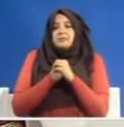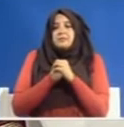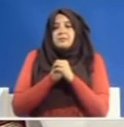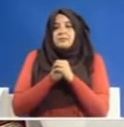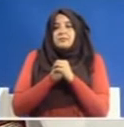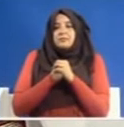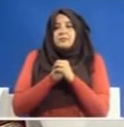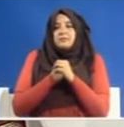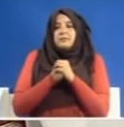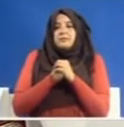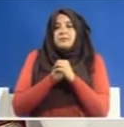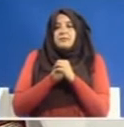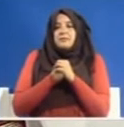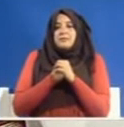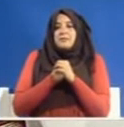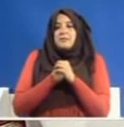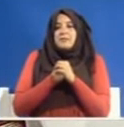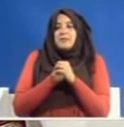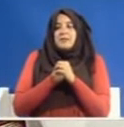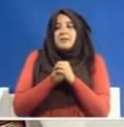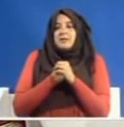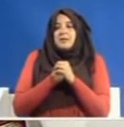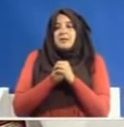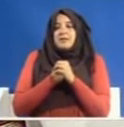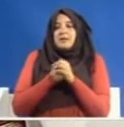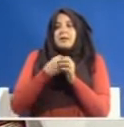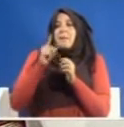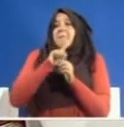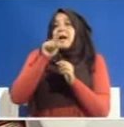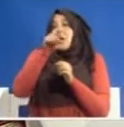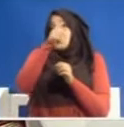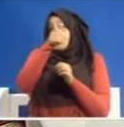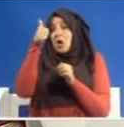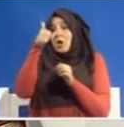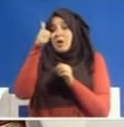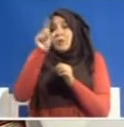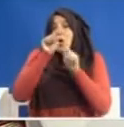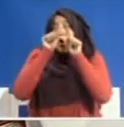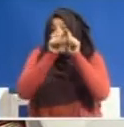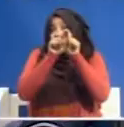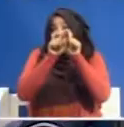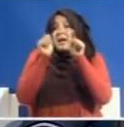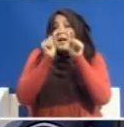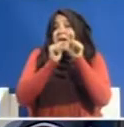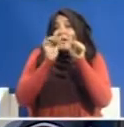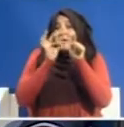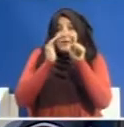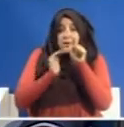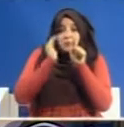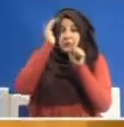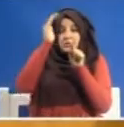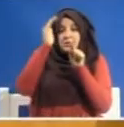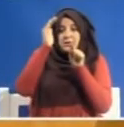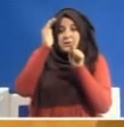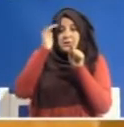والبنات خياتك من الرضاع، بمعنى موش بمعنى انك لما رضعتي مع ذاك فقر ذاك، لا لا، اللي كبر منه اللي كبر من اللي رضعتي